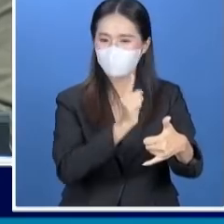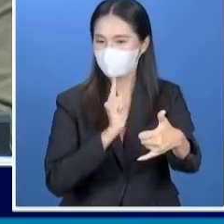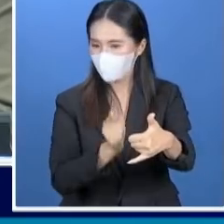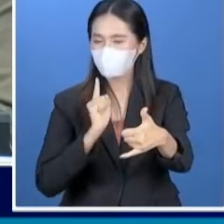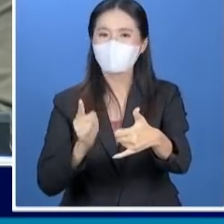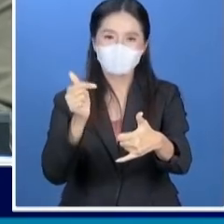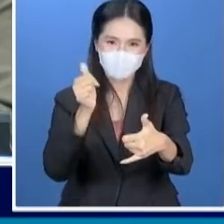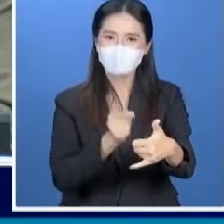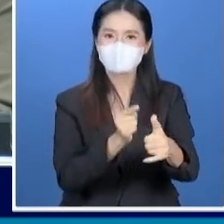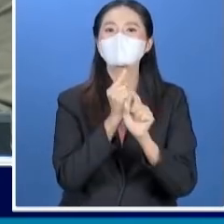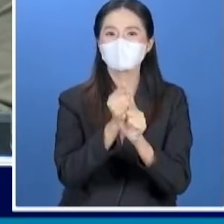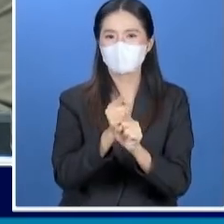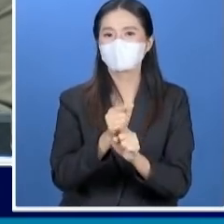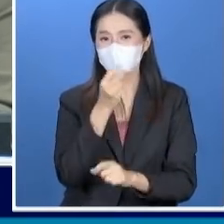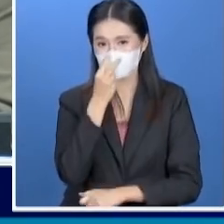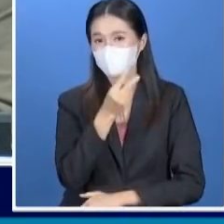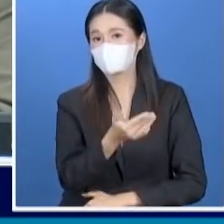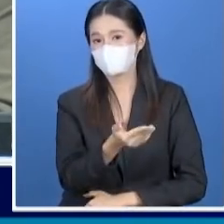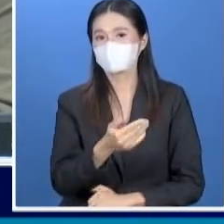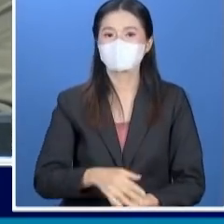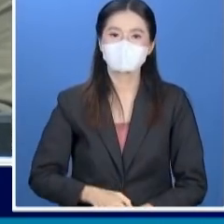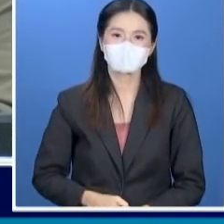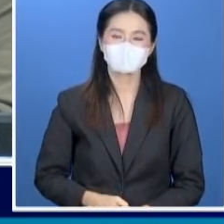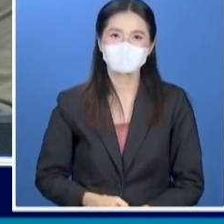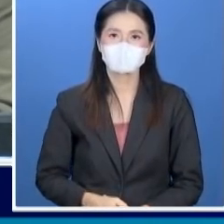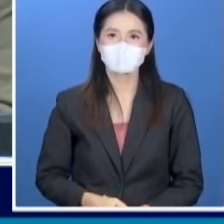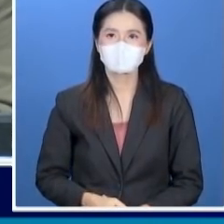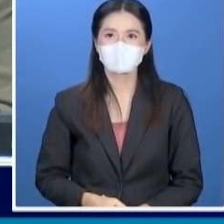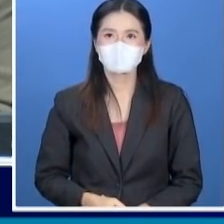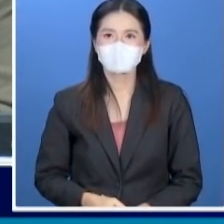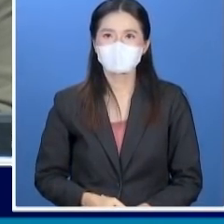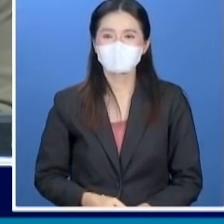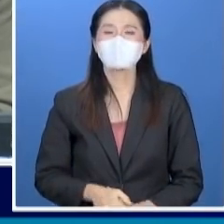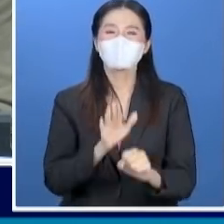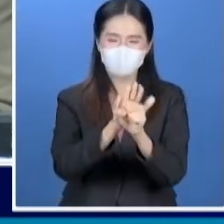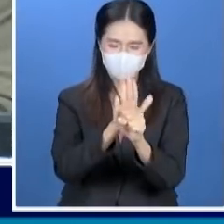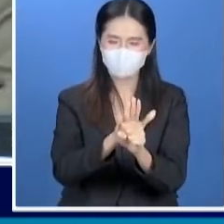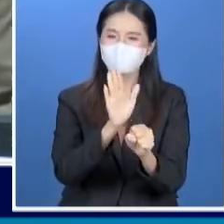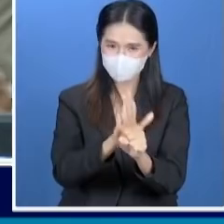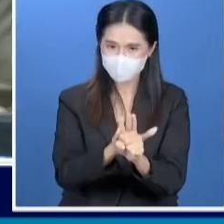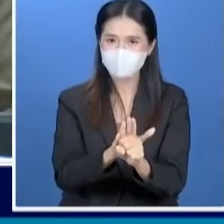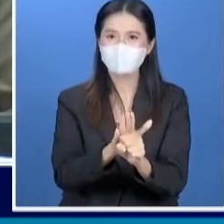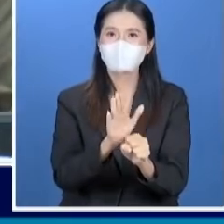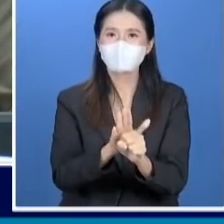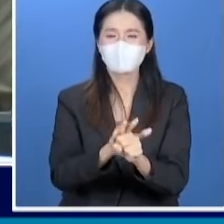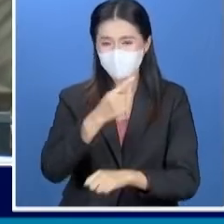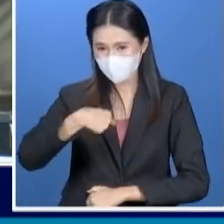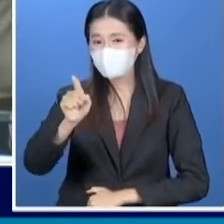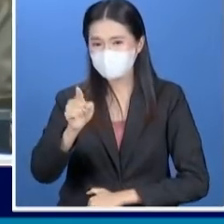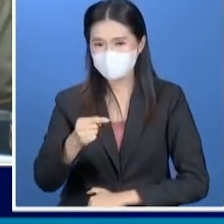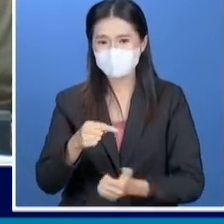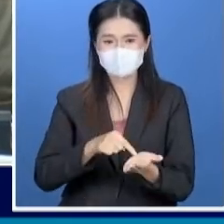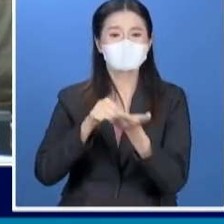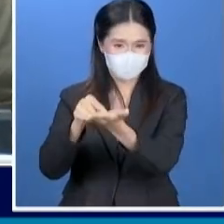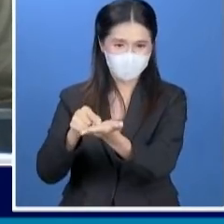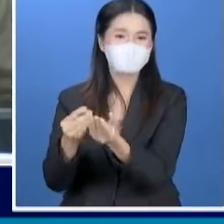กมาตามที่ได้ปรากฏนี้นะครับ ครับ พอแล้วครับพอแล้วครับ ครับ ก็เดี๋ยวต้องไปส่งส